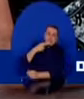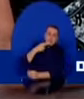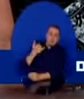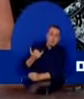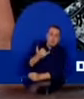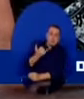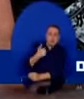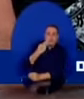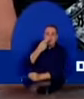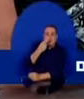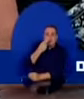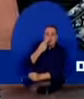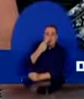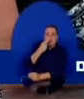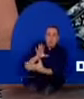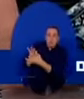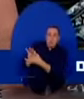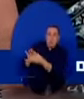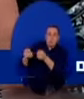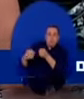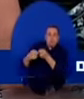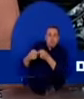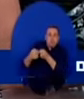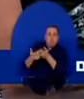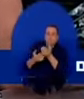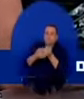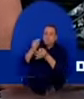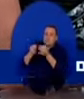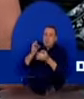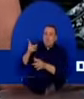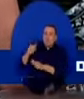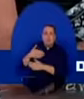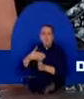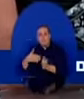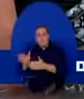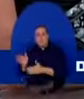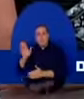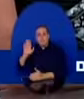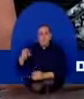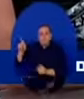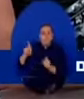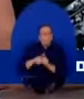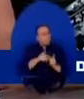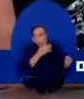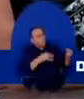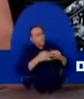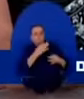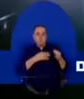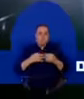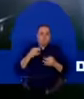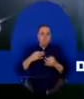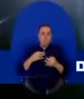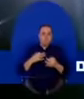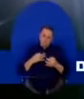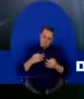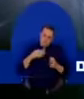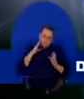מנסה להיות בקשר איתם, לשאול אותם אם הם בסדר וגם הם עושים אותו דבר, אז כן,